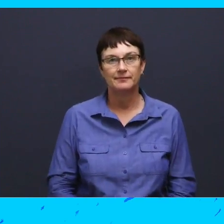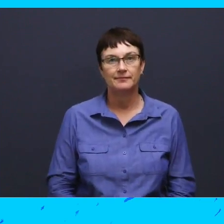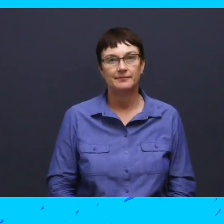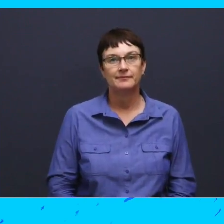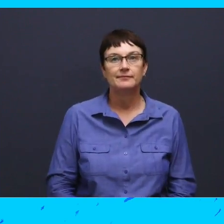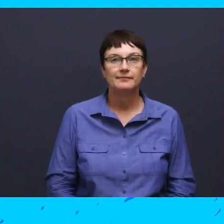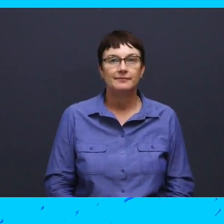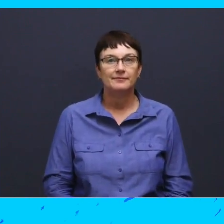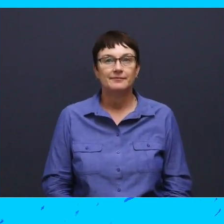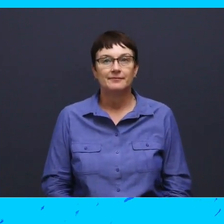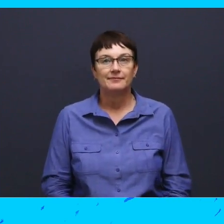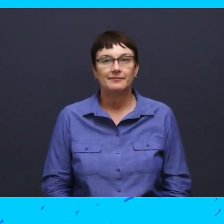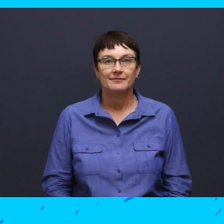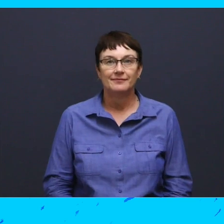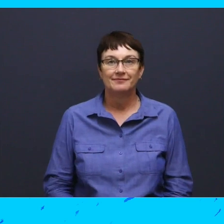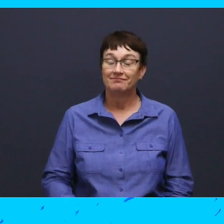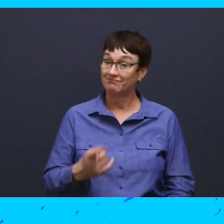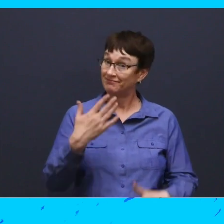Merci.